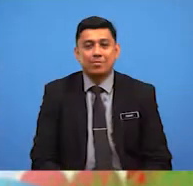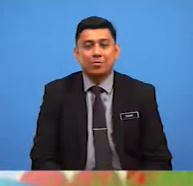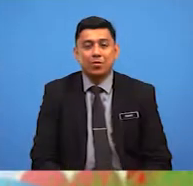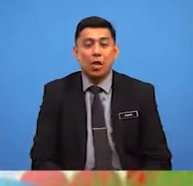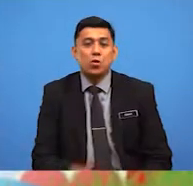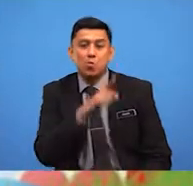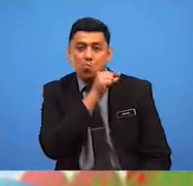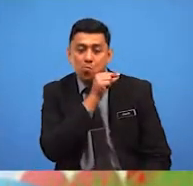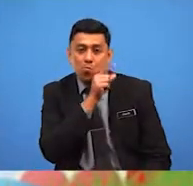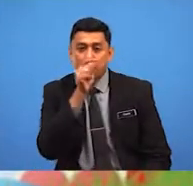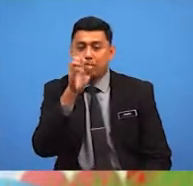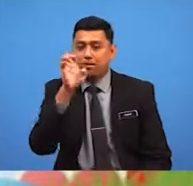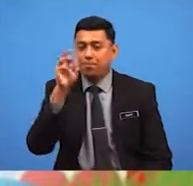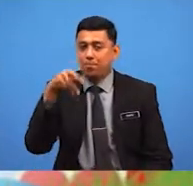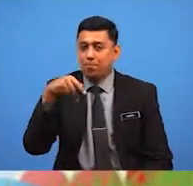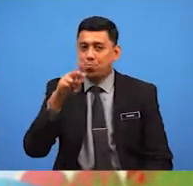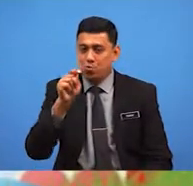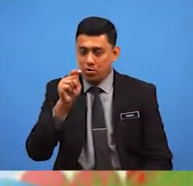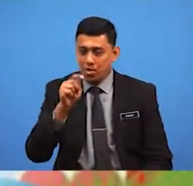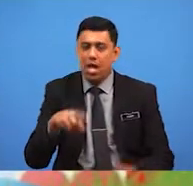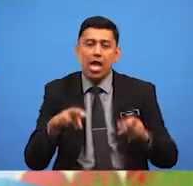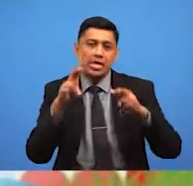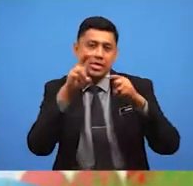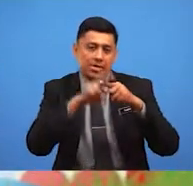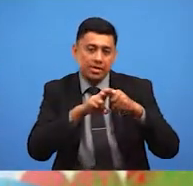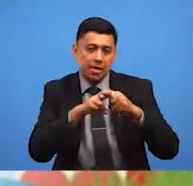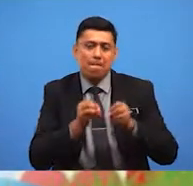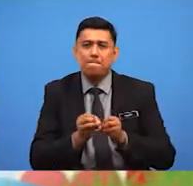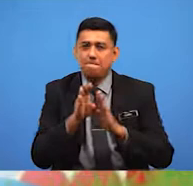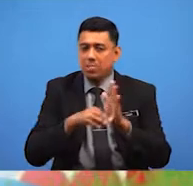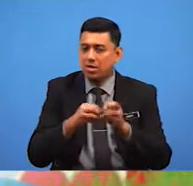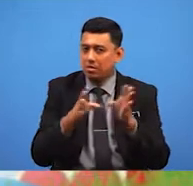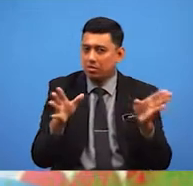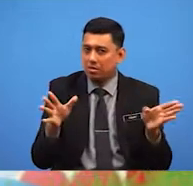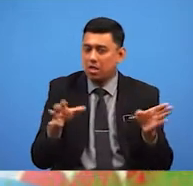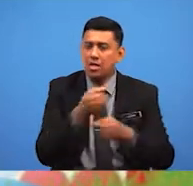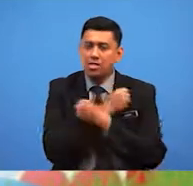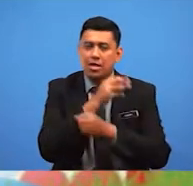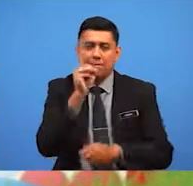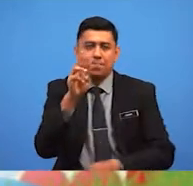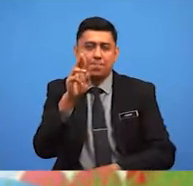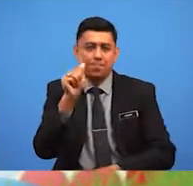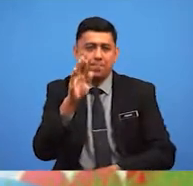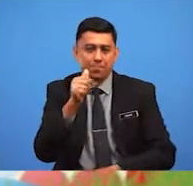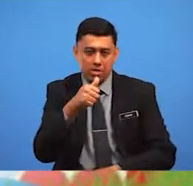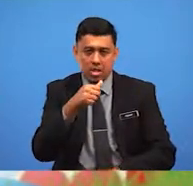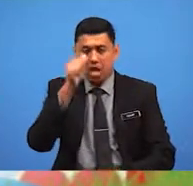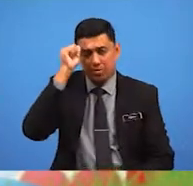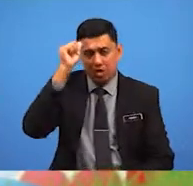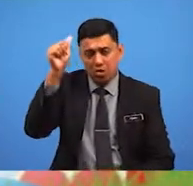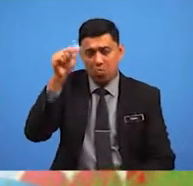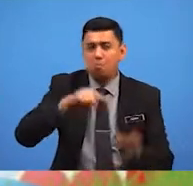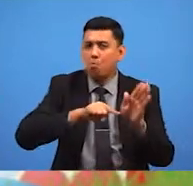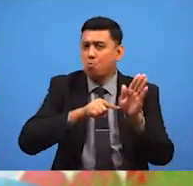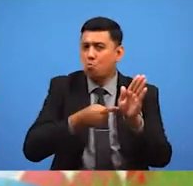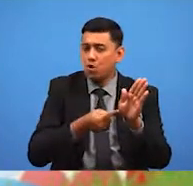burung tempua hingga merata, sayang merbah di pohon cemara. Assalamualaikum pemula kata,